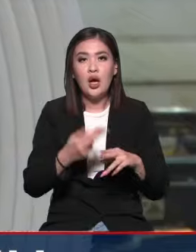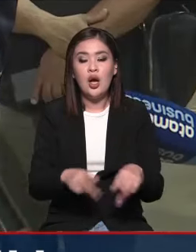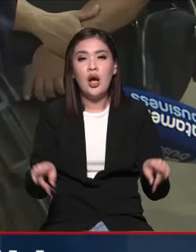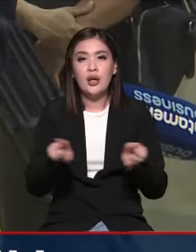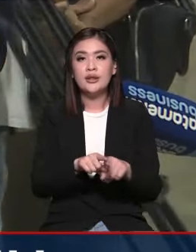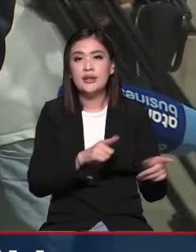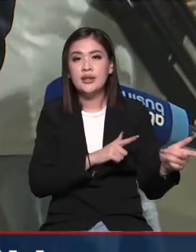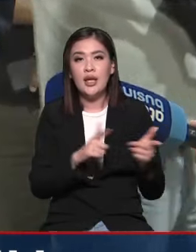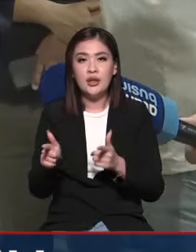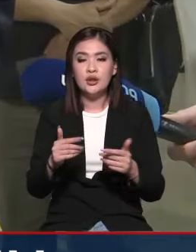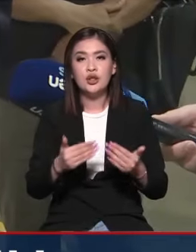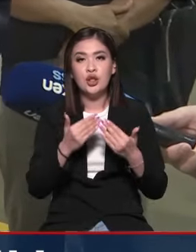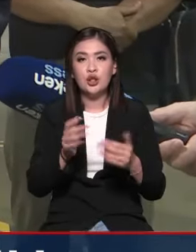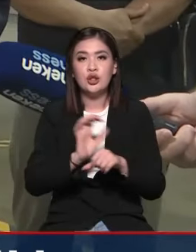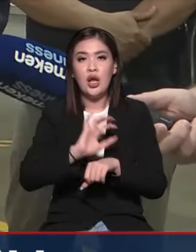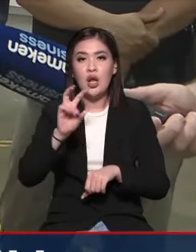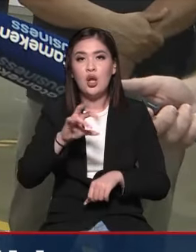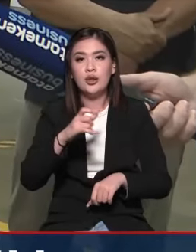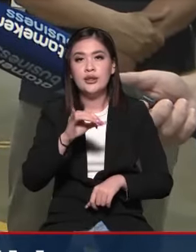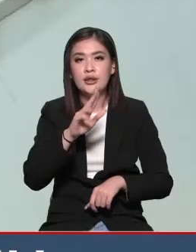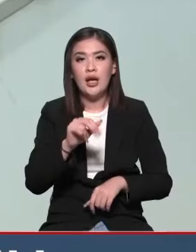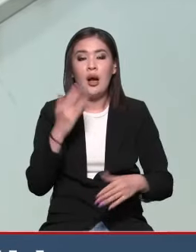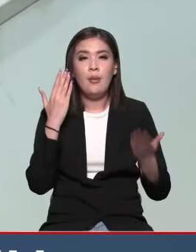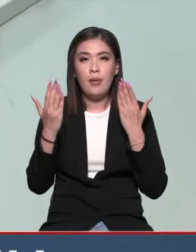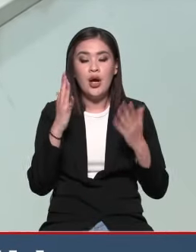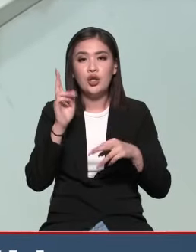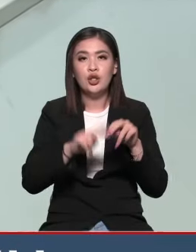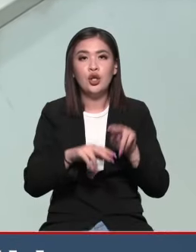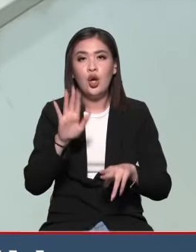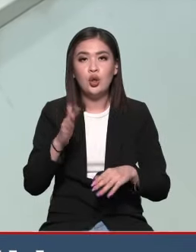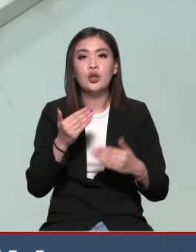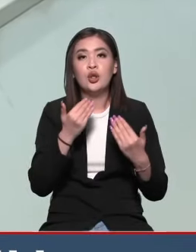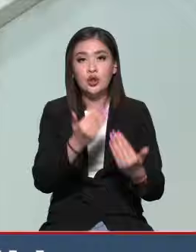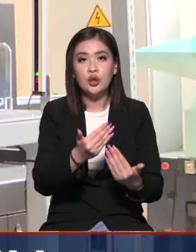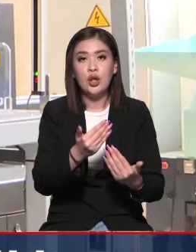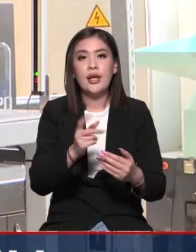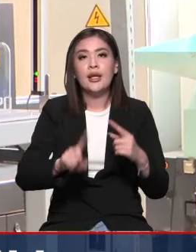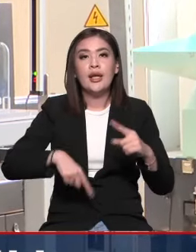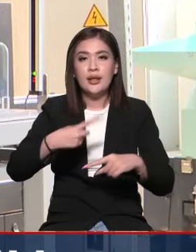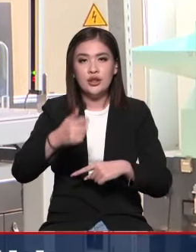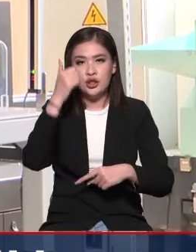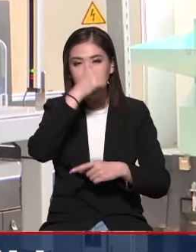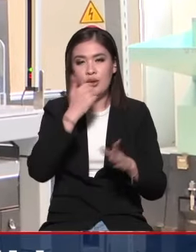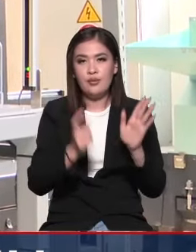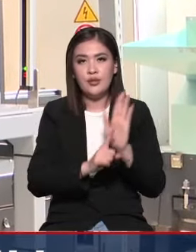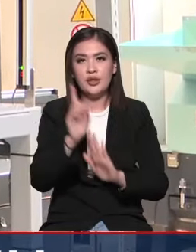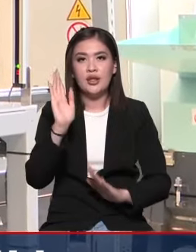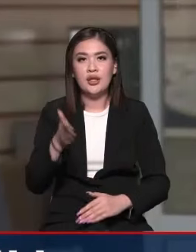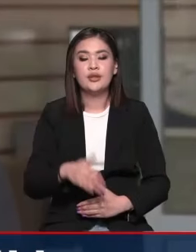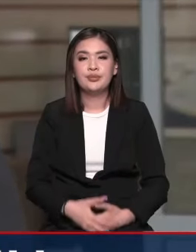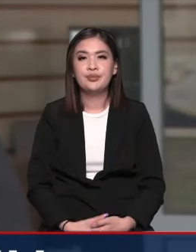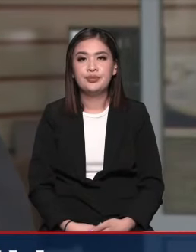ошақтарының дайын өнімдерін жеткізу үшін логистикалық парк те құрылады. Оның құрылысы келесі жылы басталады.